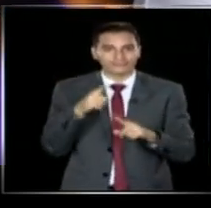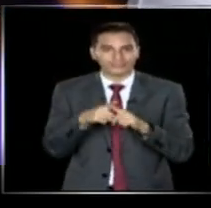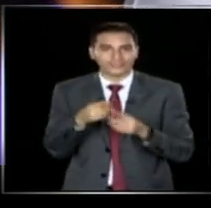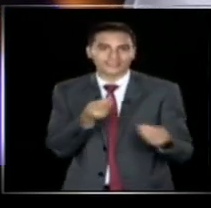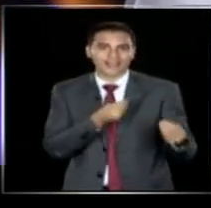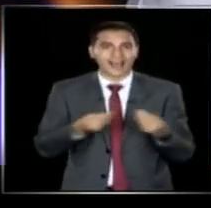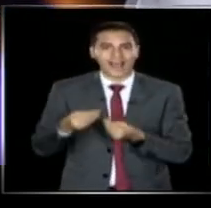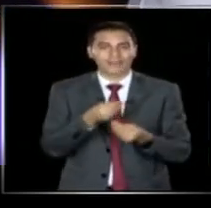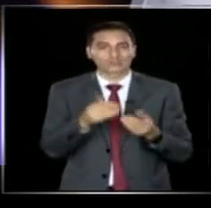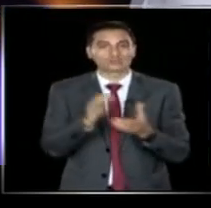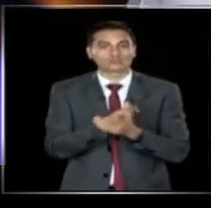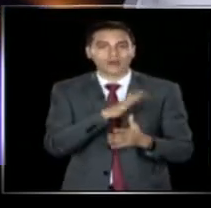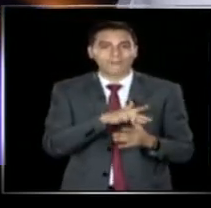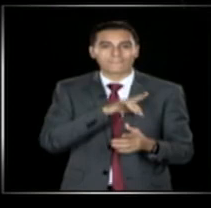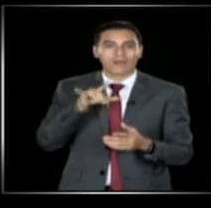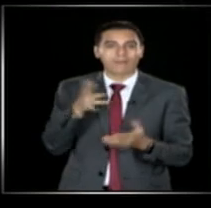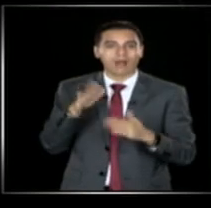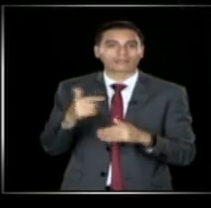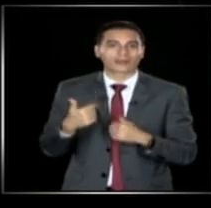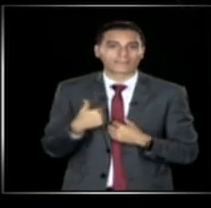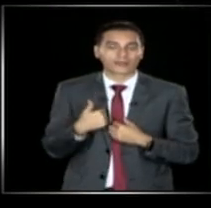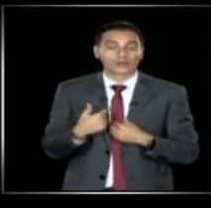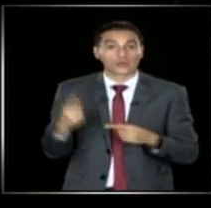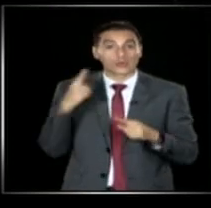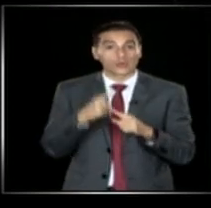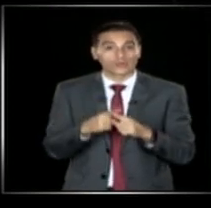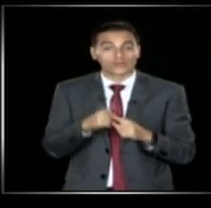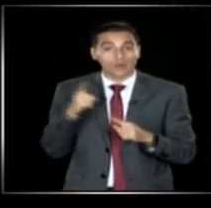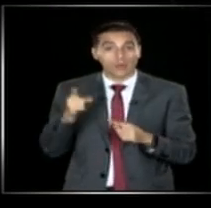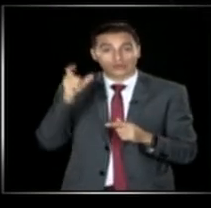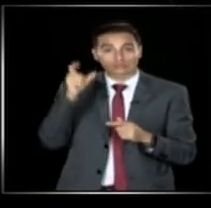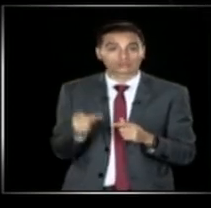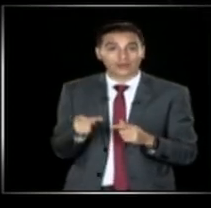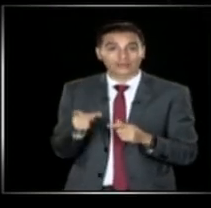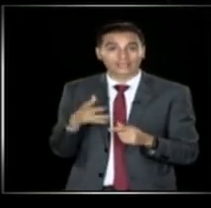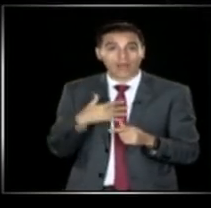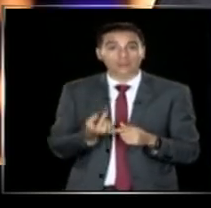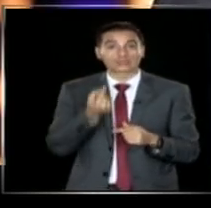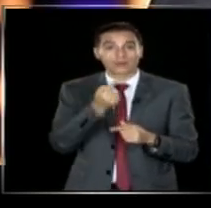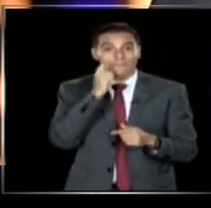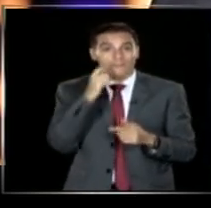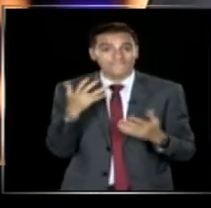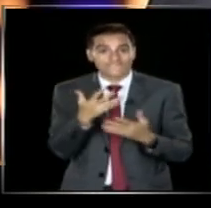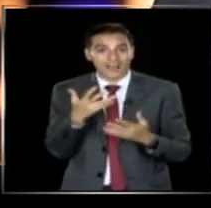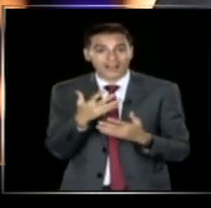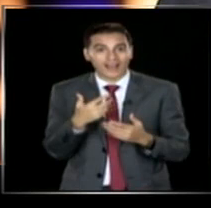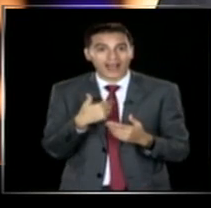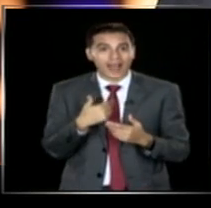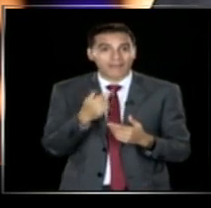اصلا، يعني هو حتى صحابي بيحبوه اكتر مني. ولما يحبوا يعني يطلبوا حاجه من باباهم كمان يلا يا علي قول لبابا